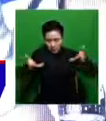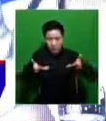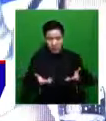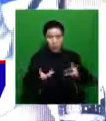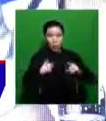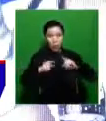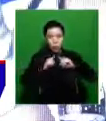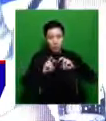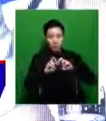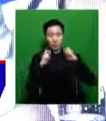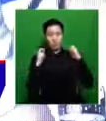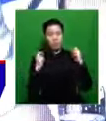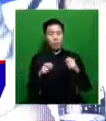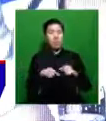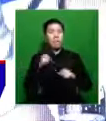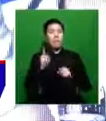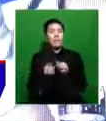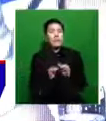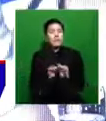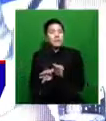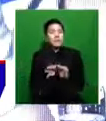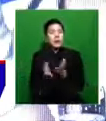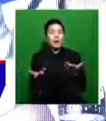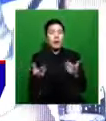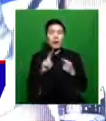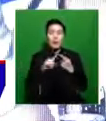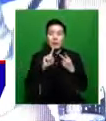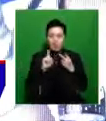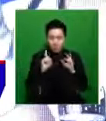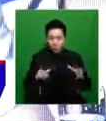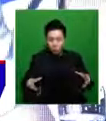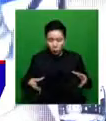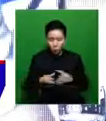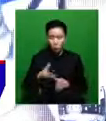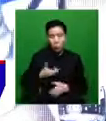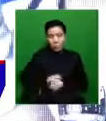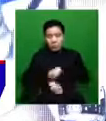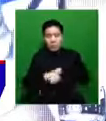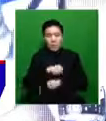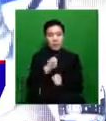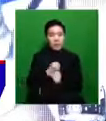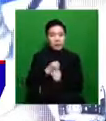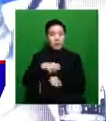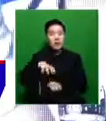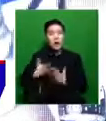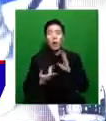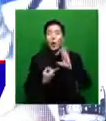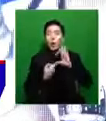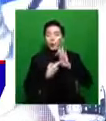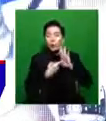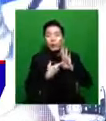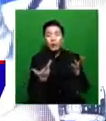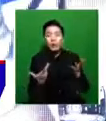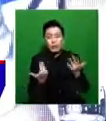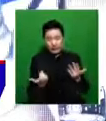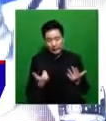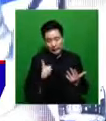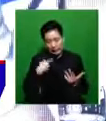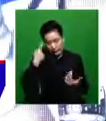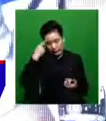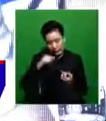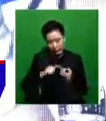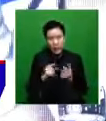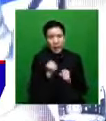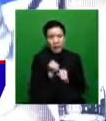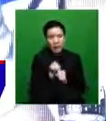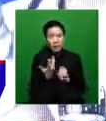ะครับเป็นที่ปรึกษาเป็นหน่วยปฏิบัติการเนี่ยอย่างมีเราใช้ประสิทธิภา